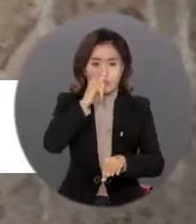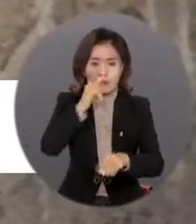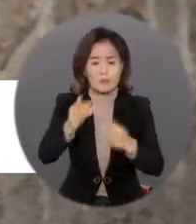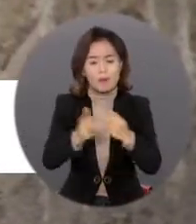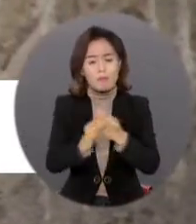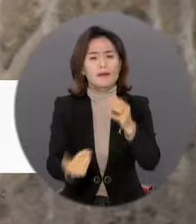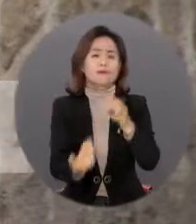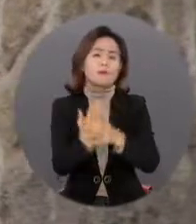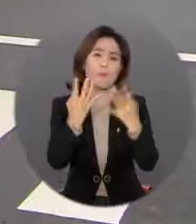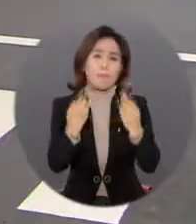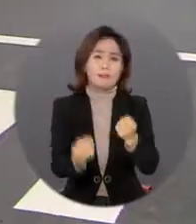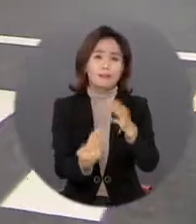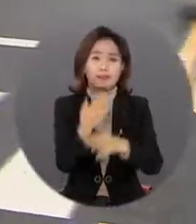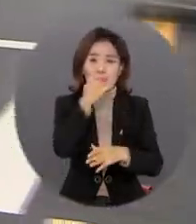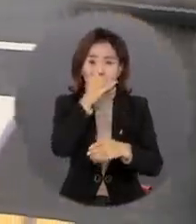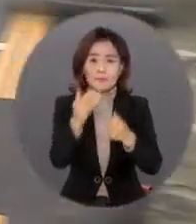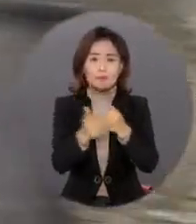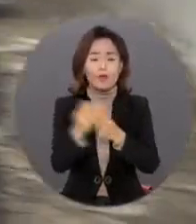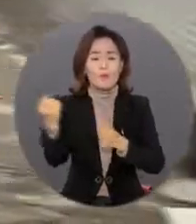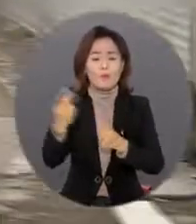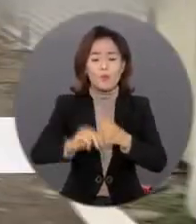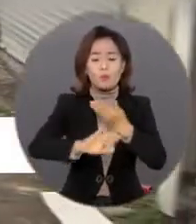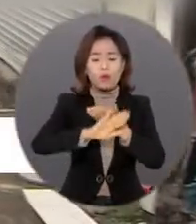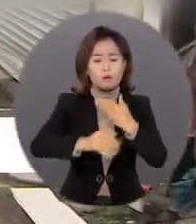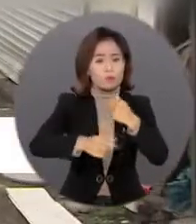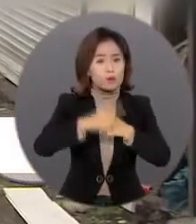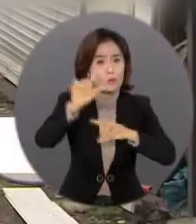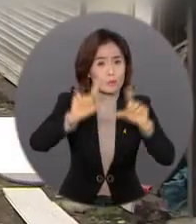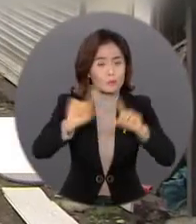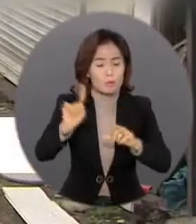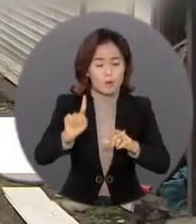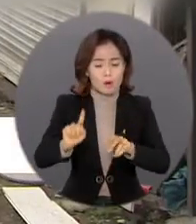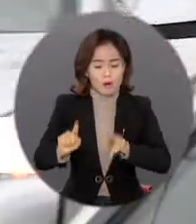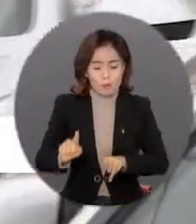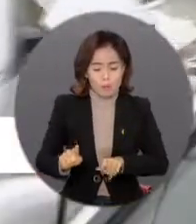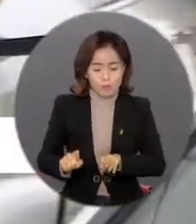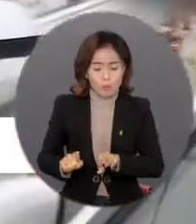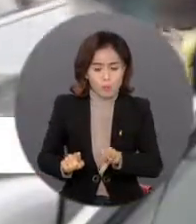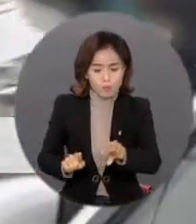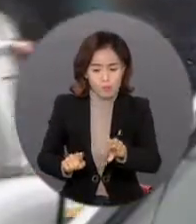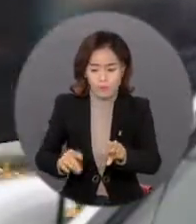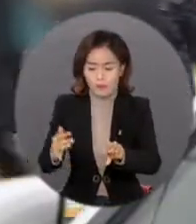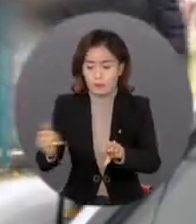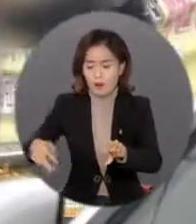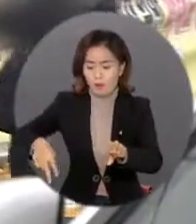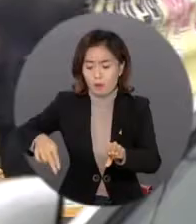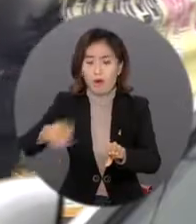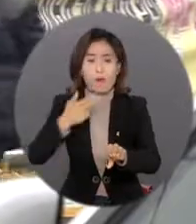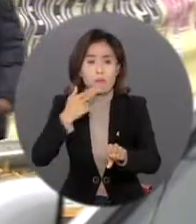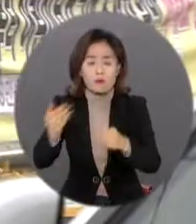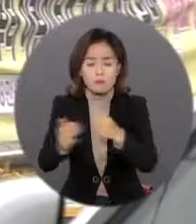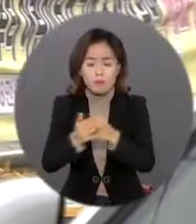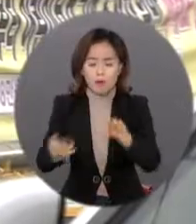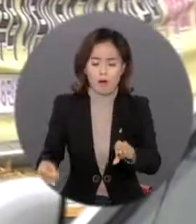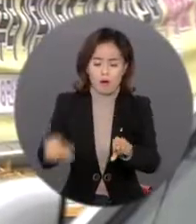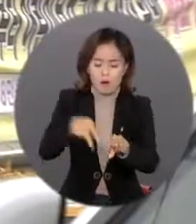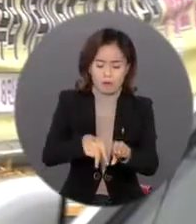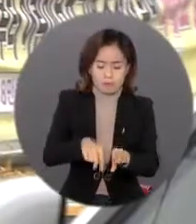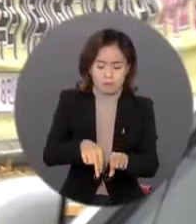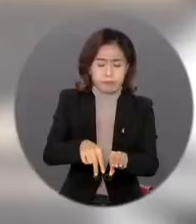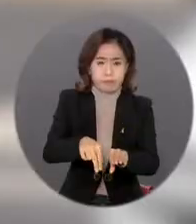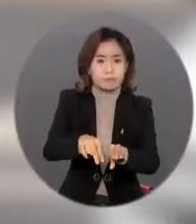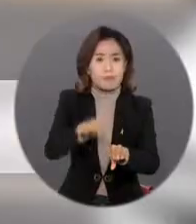것도 사고가 많이 나는데. 또 다른 초등학교. 일방통행 도로인데다 인도가 없다 보니 차도가 곧